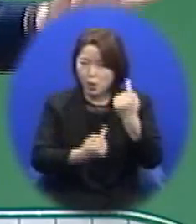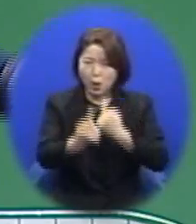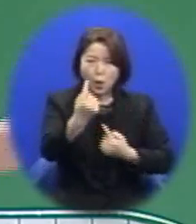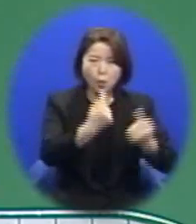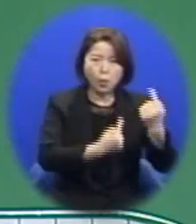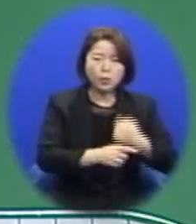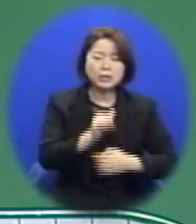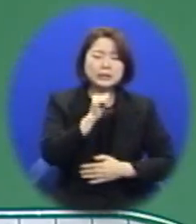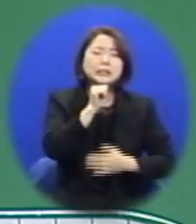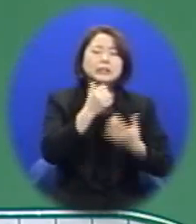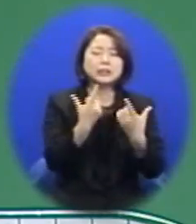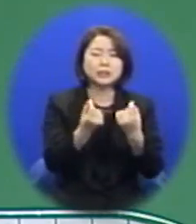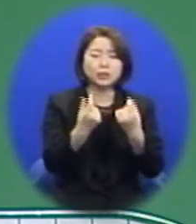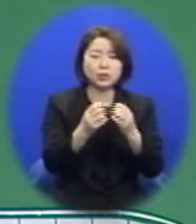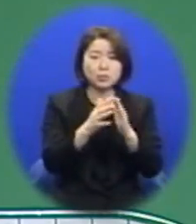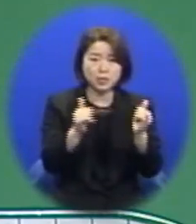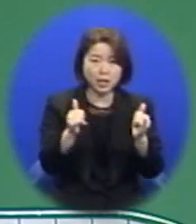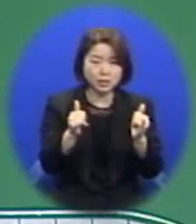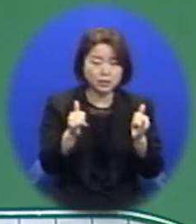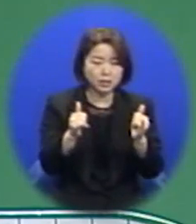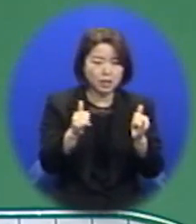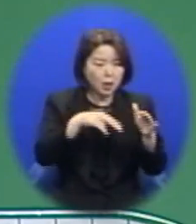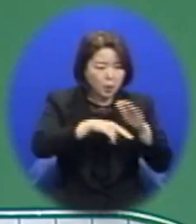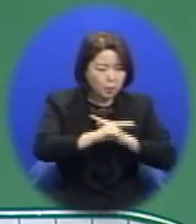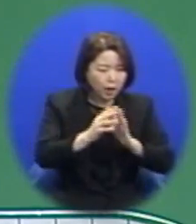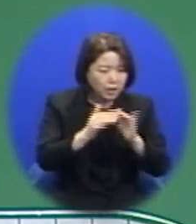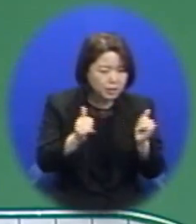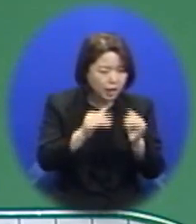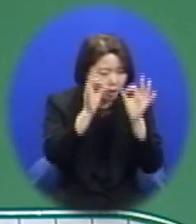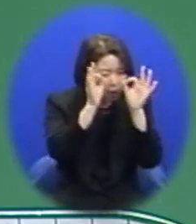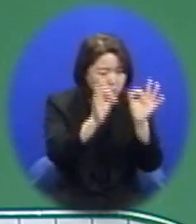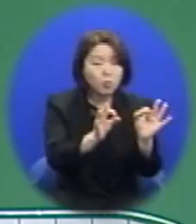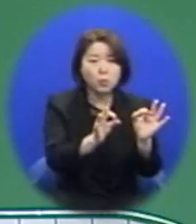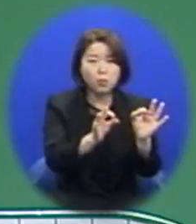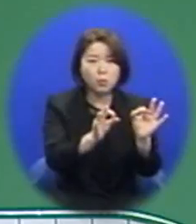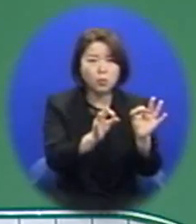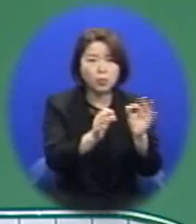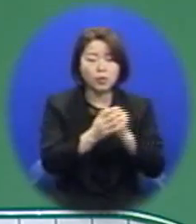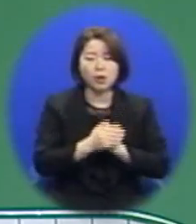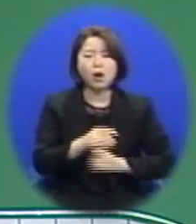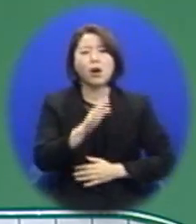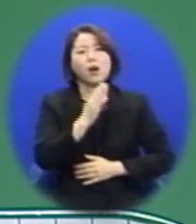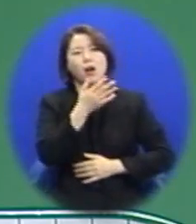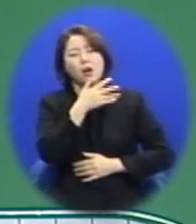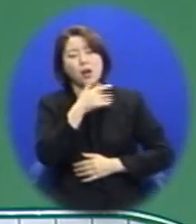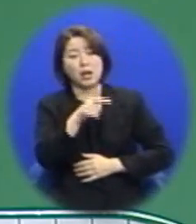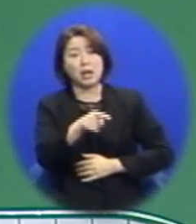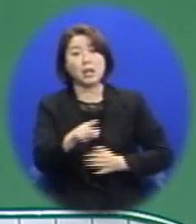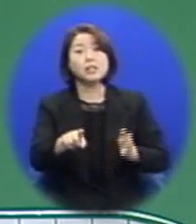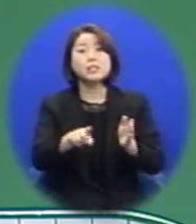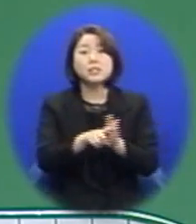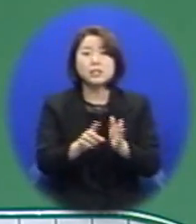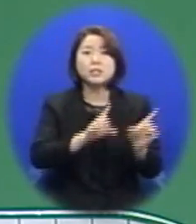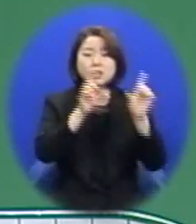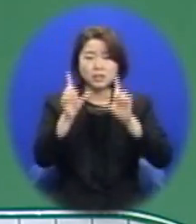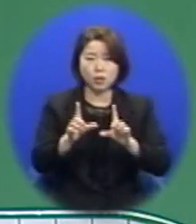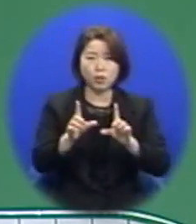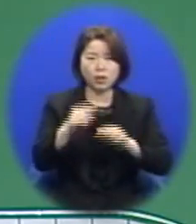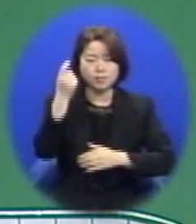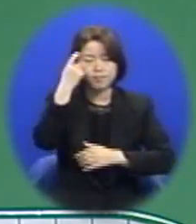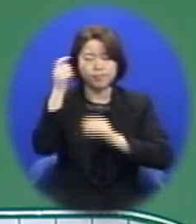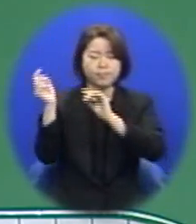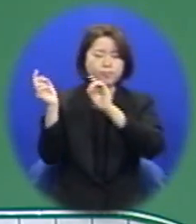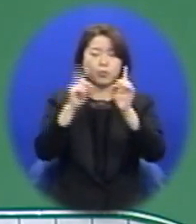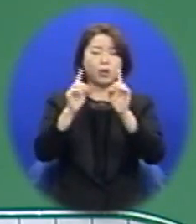거지같이 사는 그런 피난민들을 눈으로 보면서 신앙생활 그냥 정신